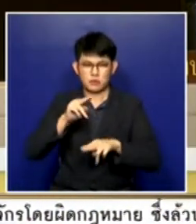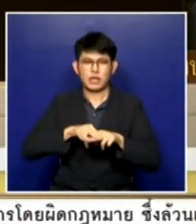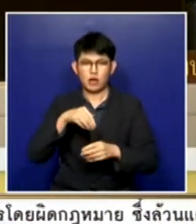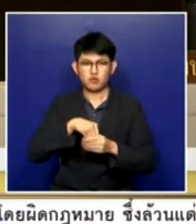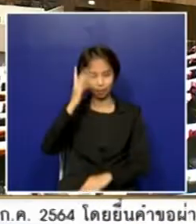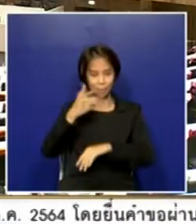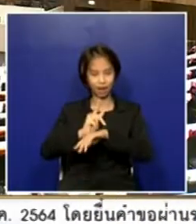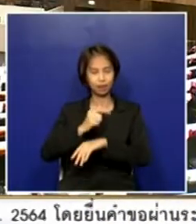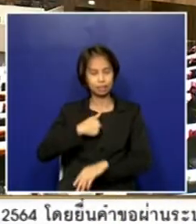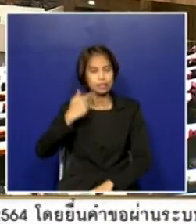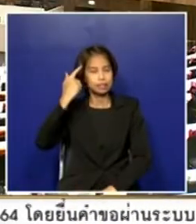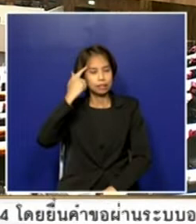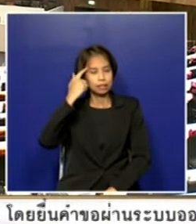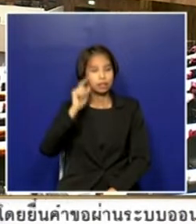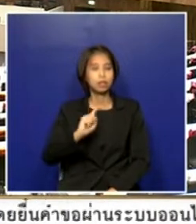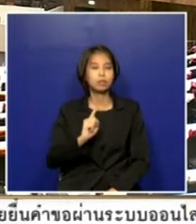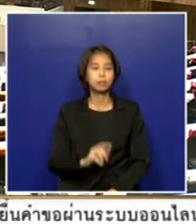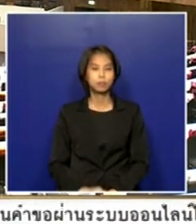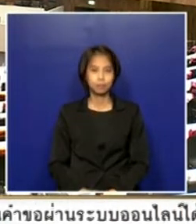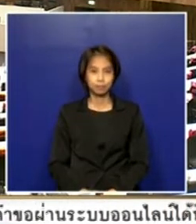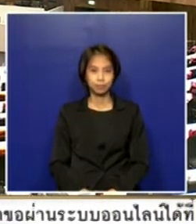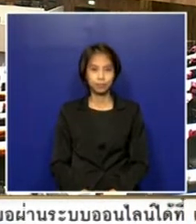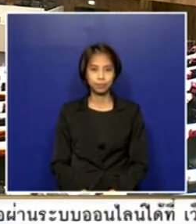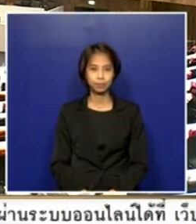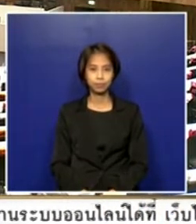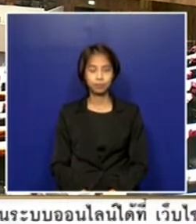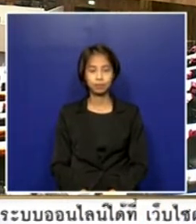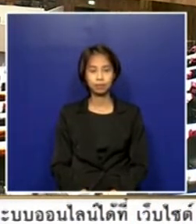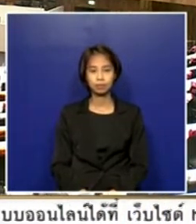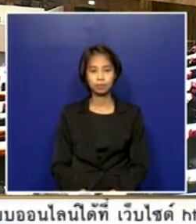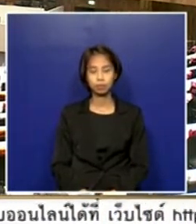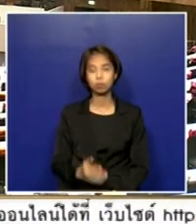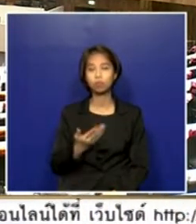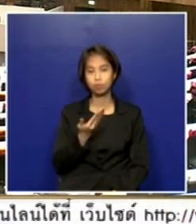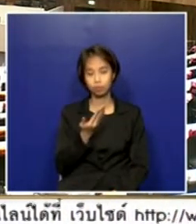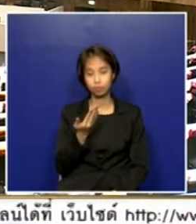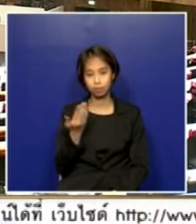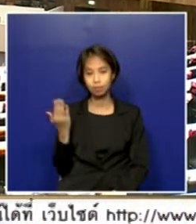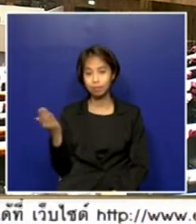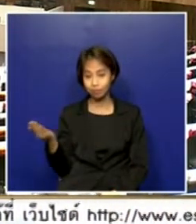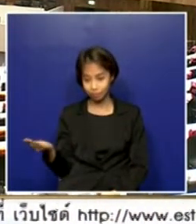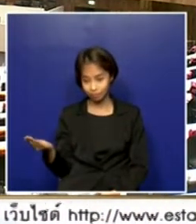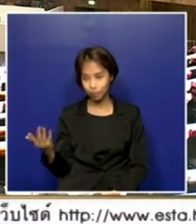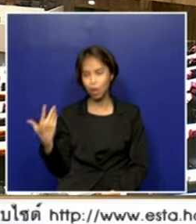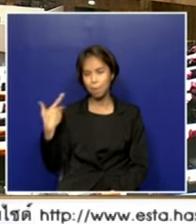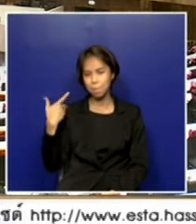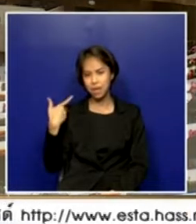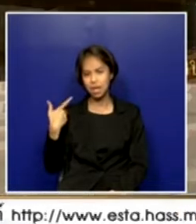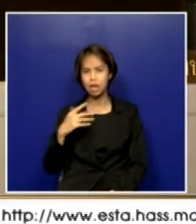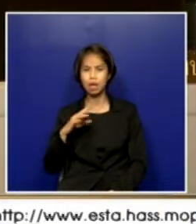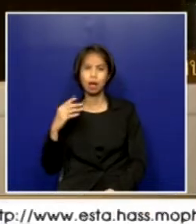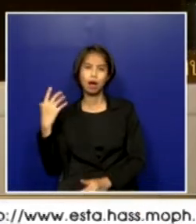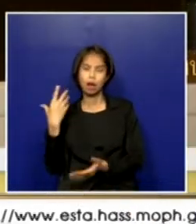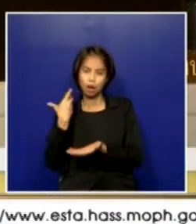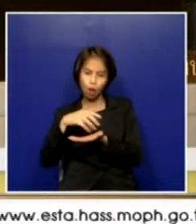สูงนะทุกท่านเลยนะครับผมเป็นพระประธานตัวลงมาที่ประกันสูงแต่ว่าบางท่านอาจจะปะนีปะนอมมากไปมันก็เลยทำให้เลยเถิด